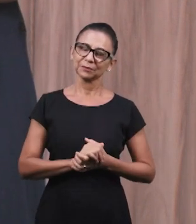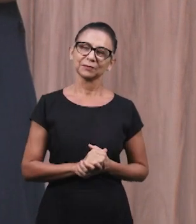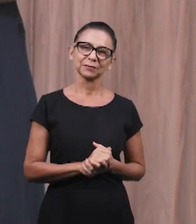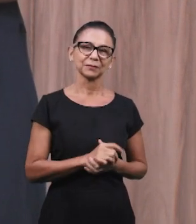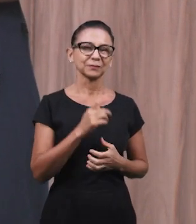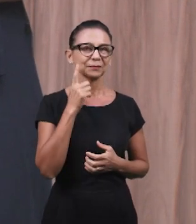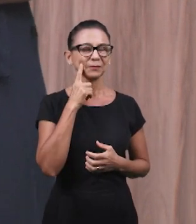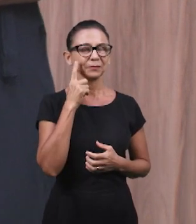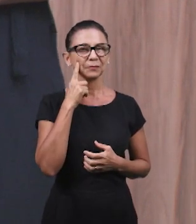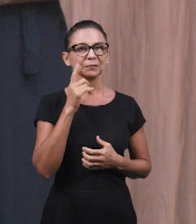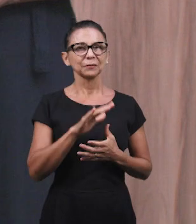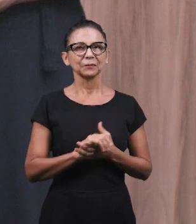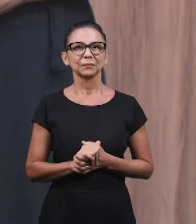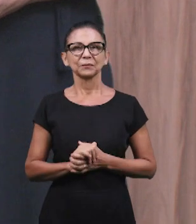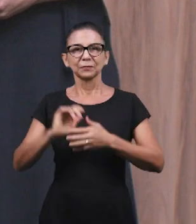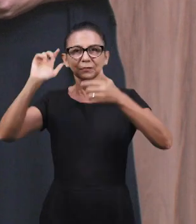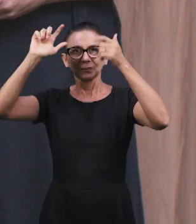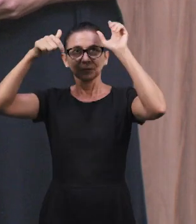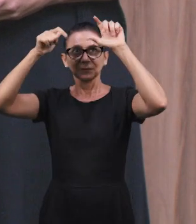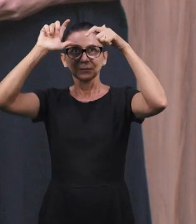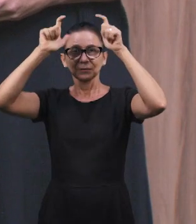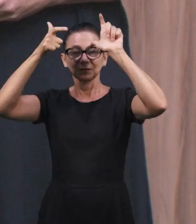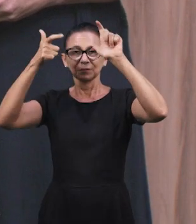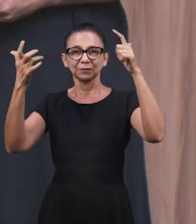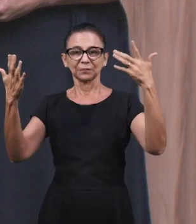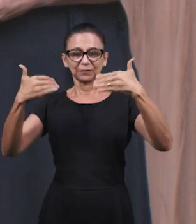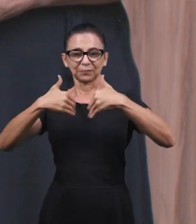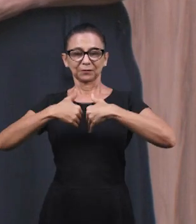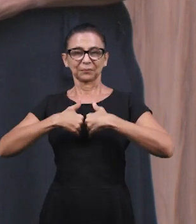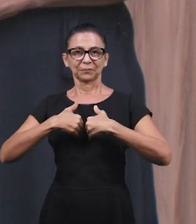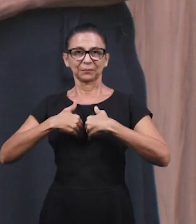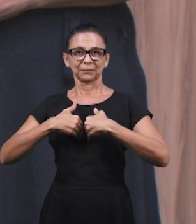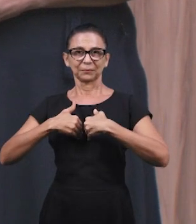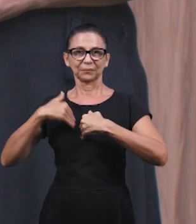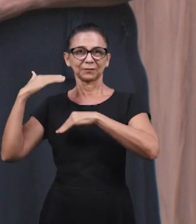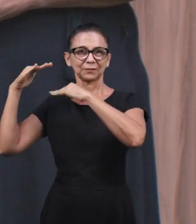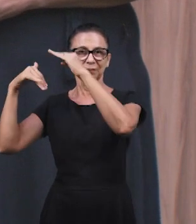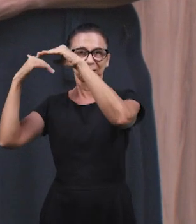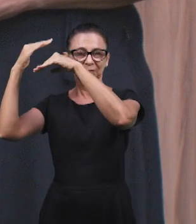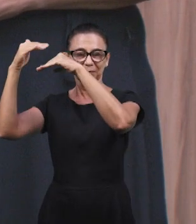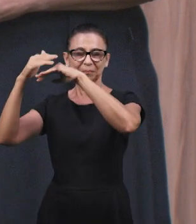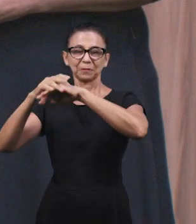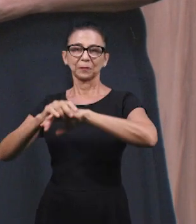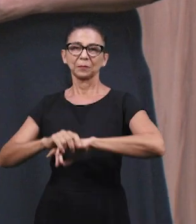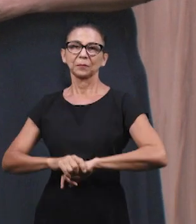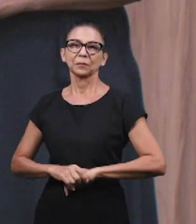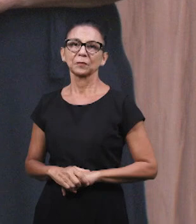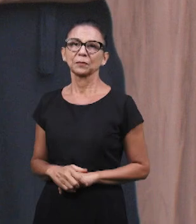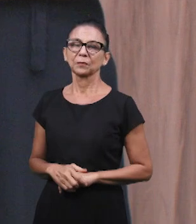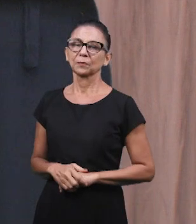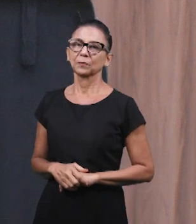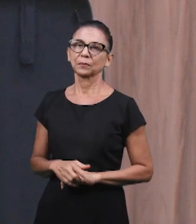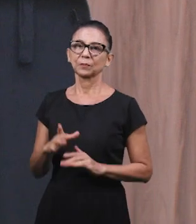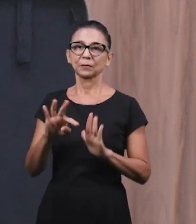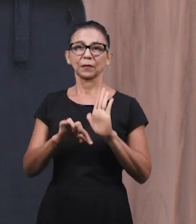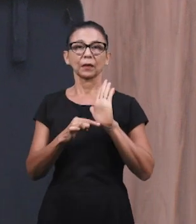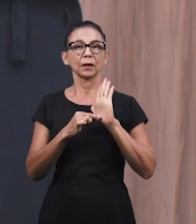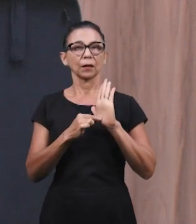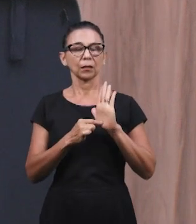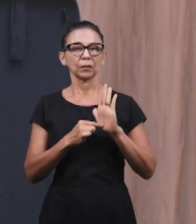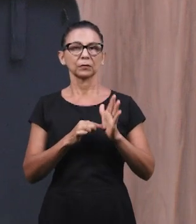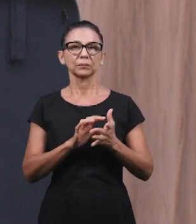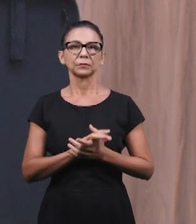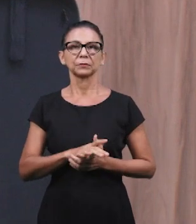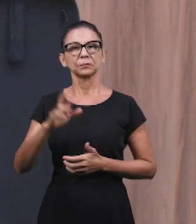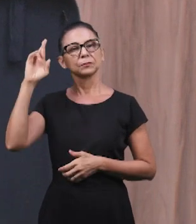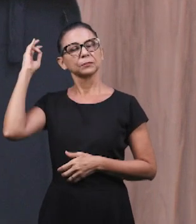allons parler sur le trouble d'espectre autiste. Ici, il y a ici un texte de la